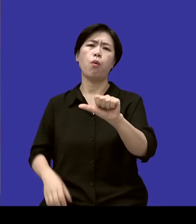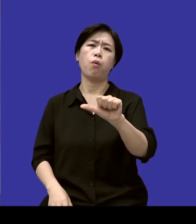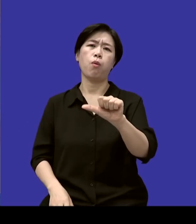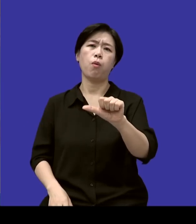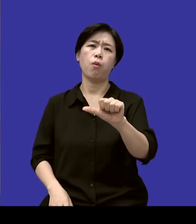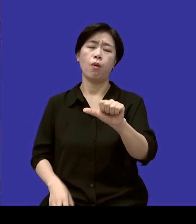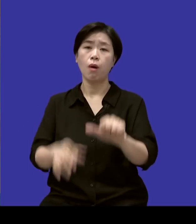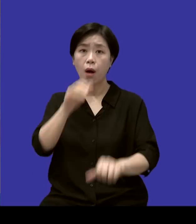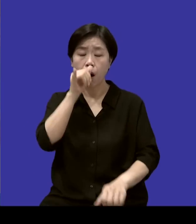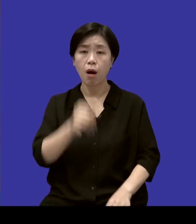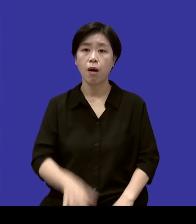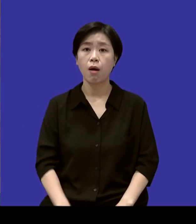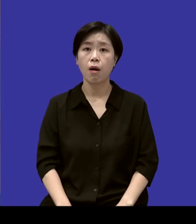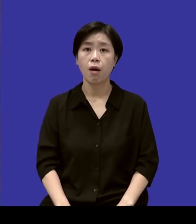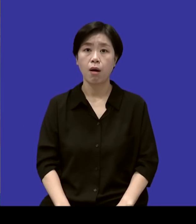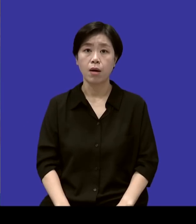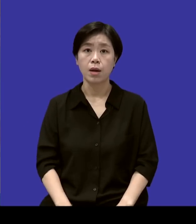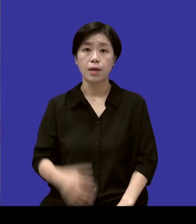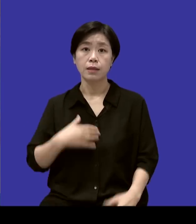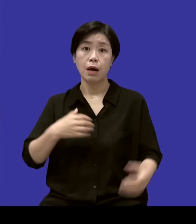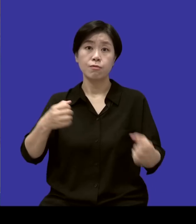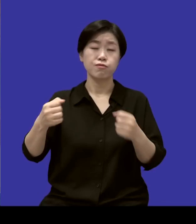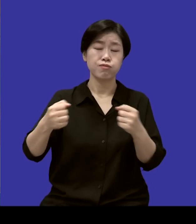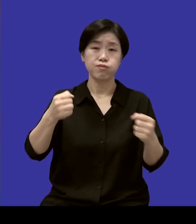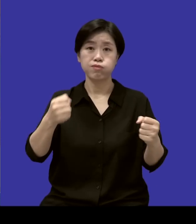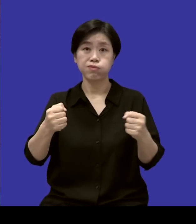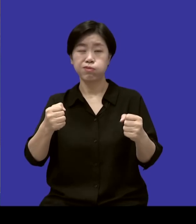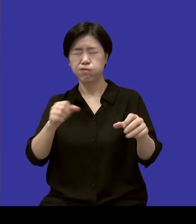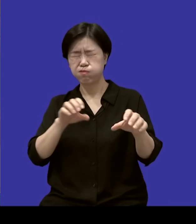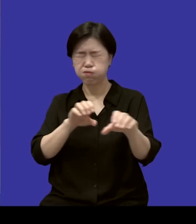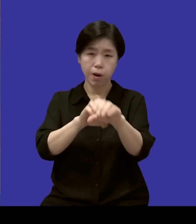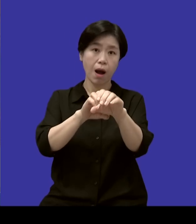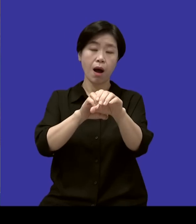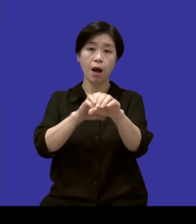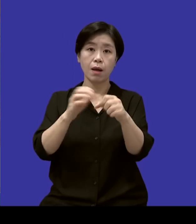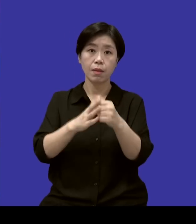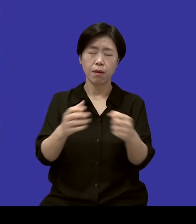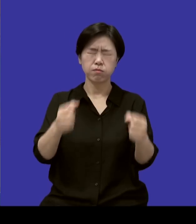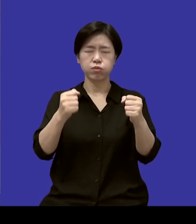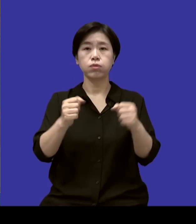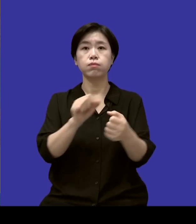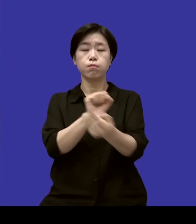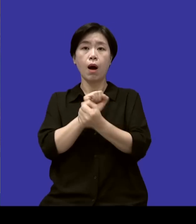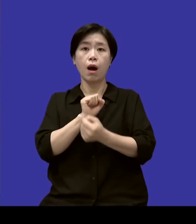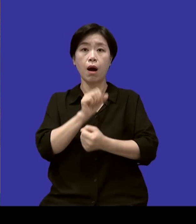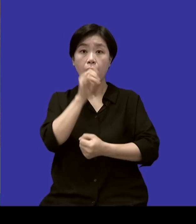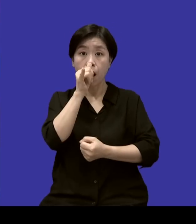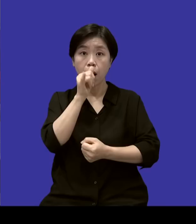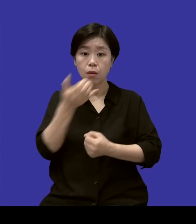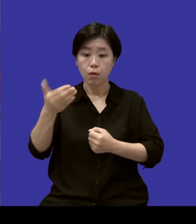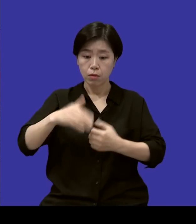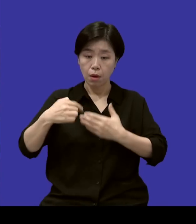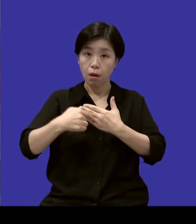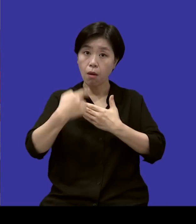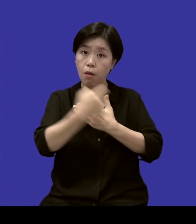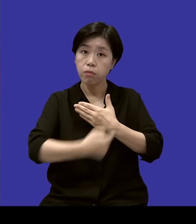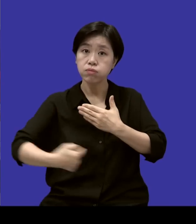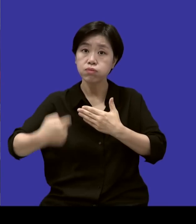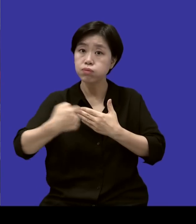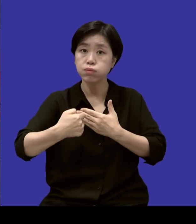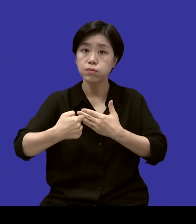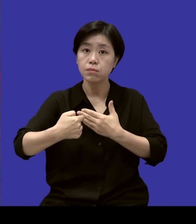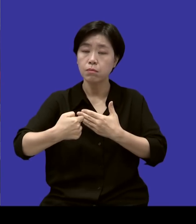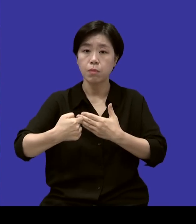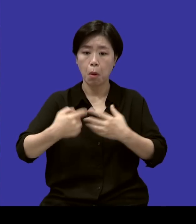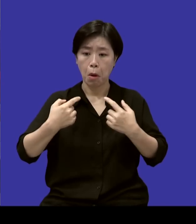이만큼 들어와서. 근데 다행히 뭐 어디가 부러지고 그런 건 아니었는데 너무 외상이 없다 보니까 이 속에